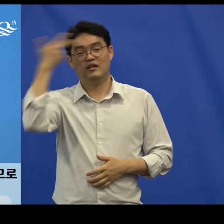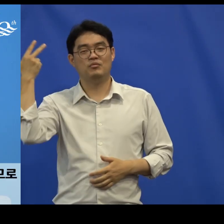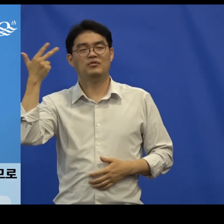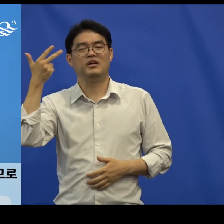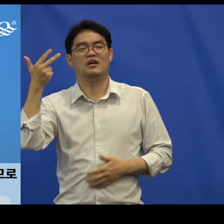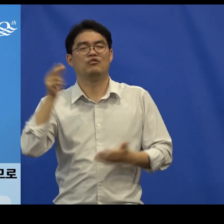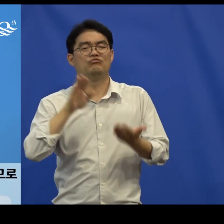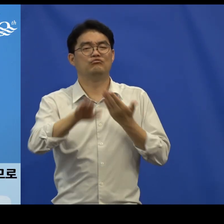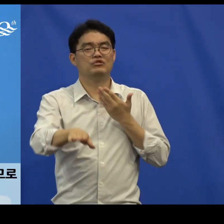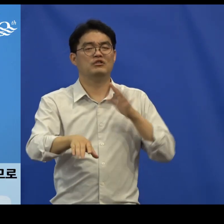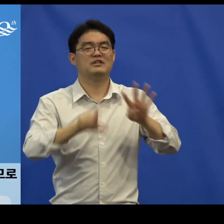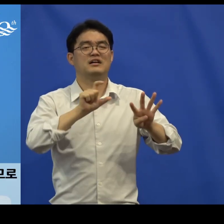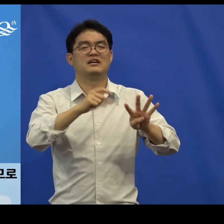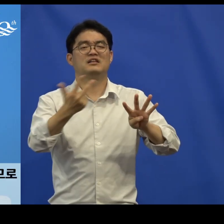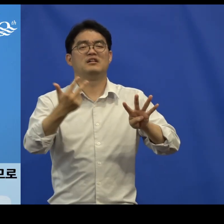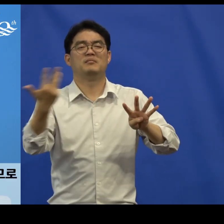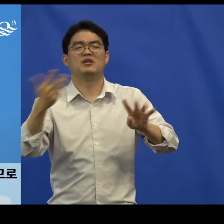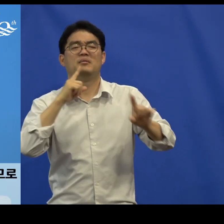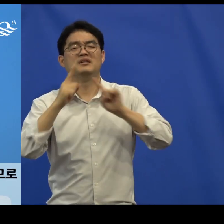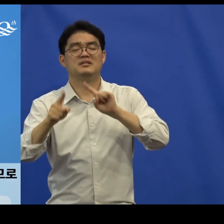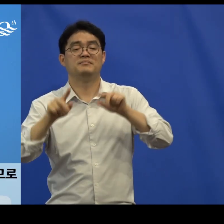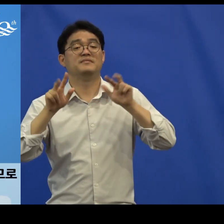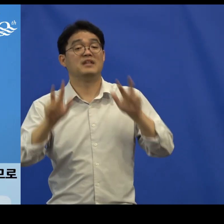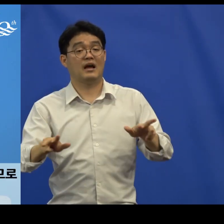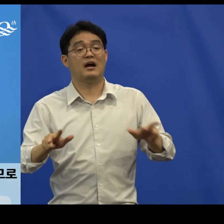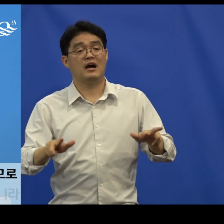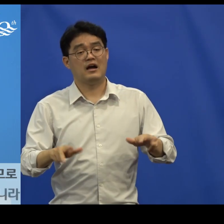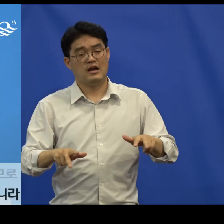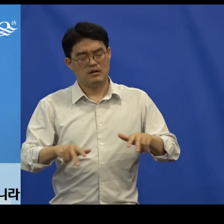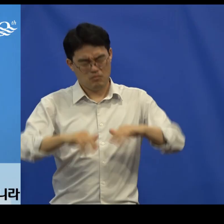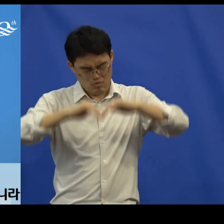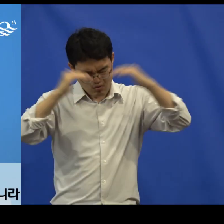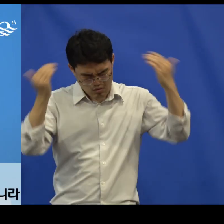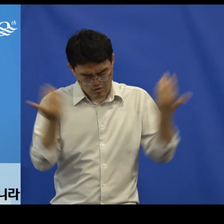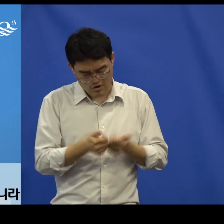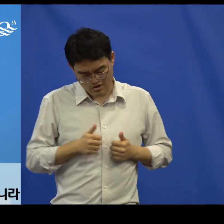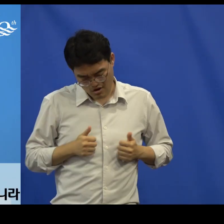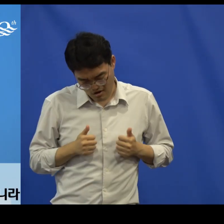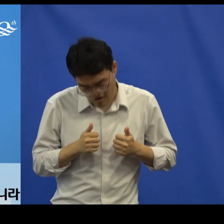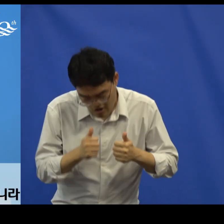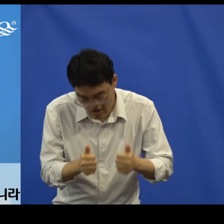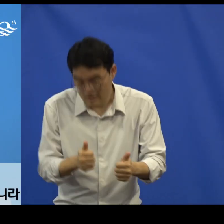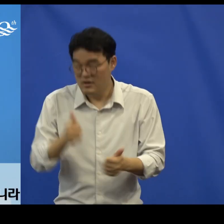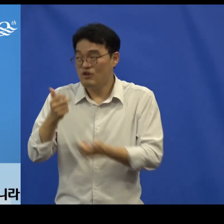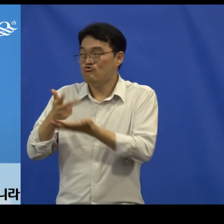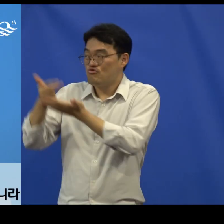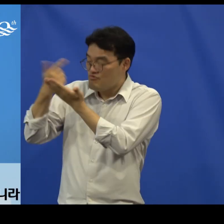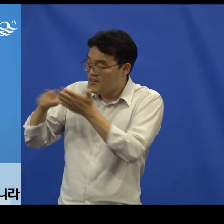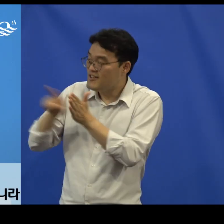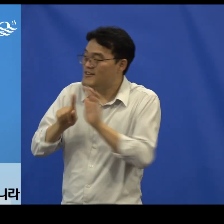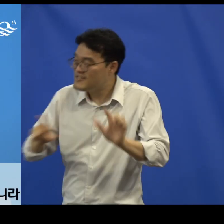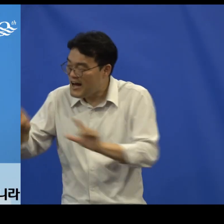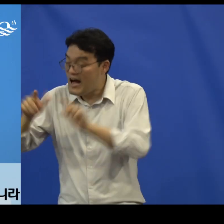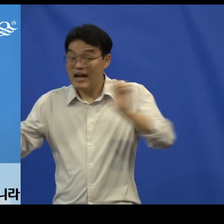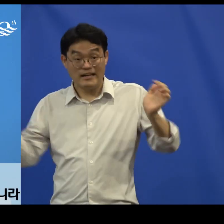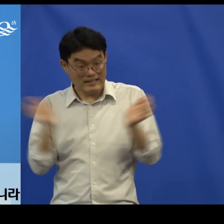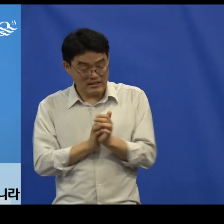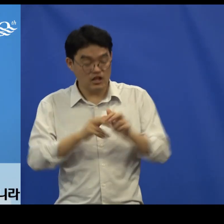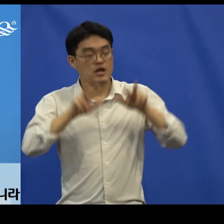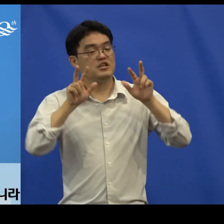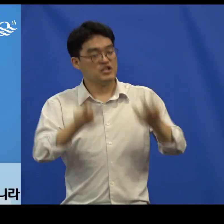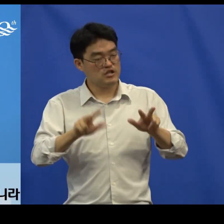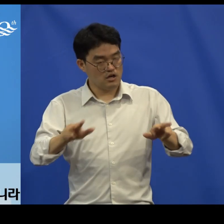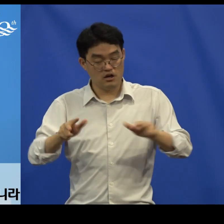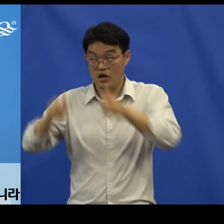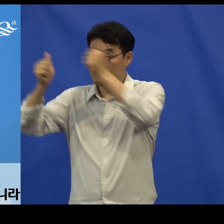한 얘기잖아요. 이제 후로는 나를 위하여 의의 면류관이 예비되었으므로 주 곧 의로우신 재판장이 그날에 내게 주실